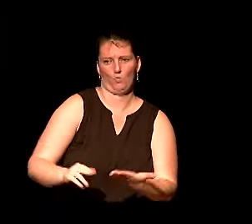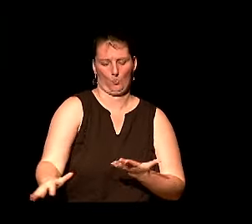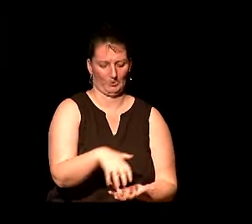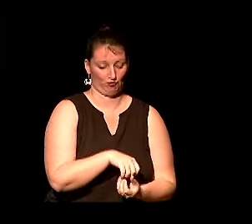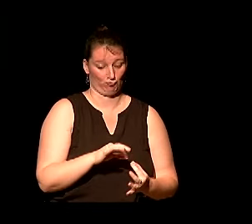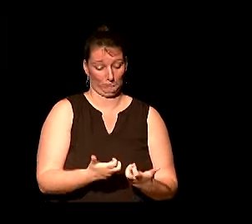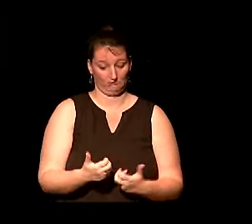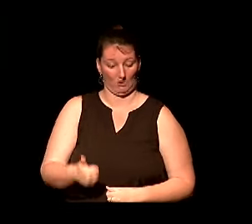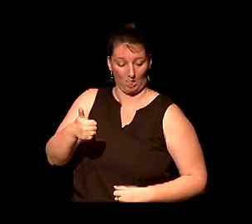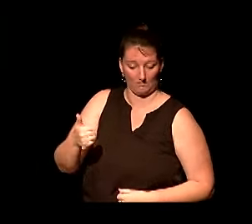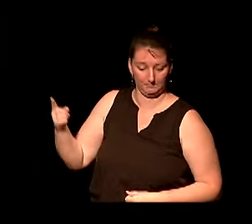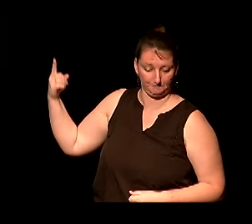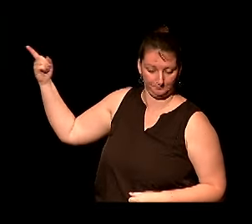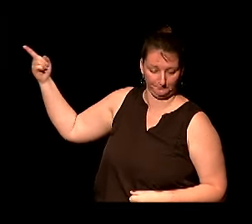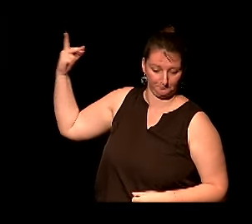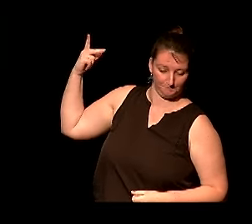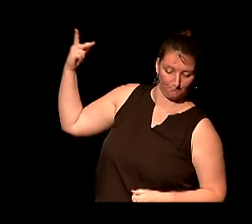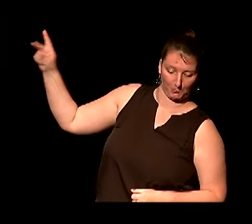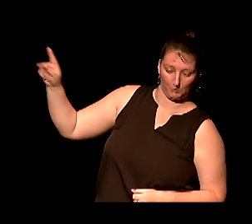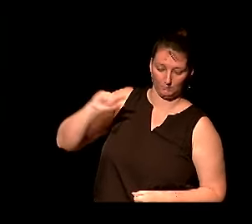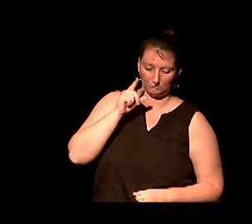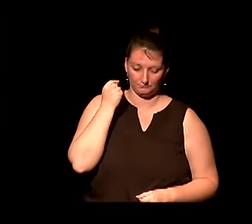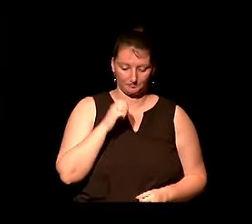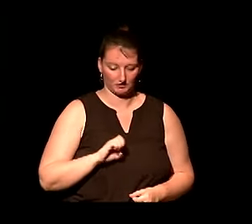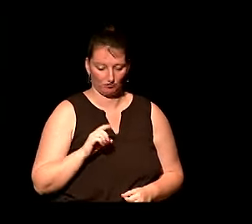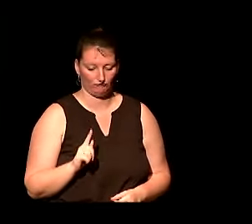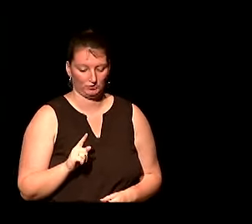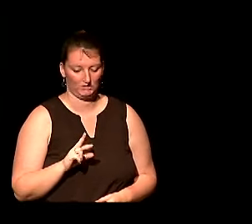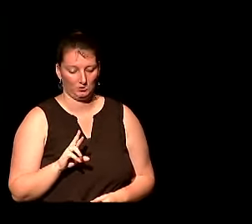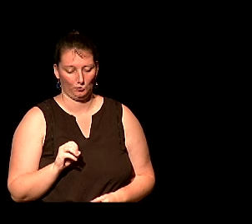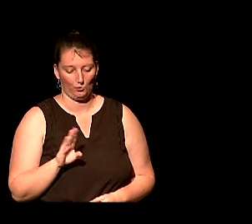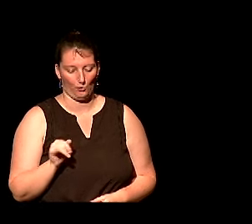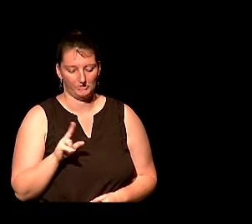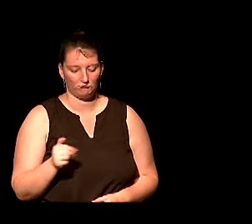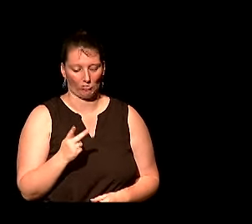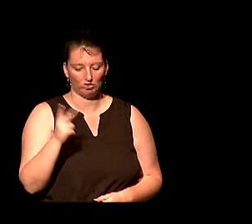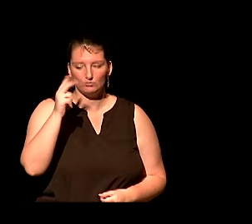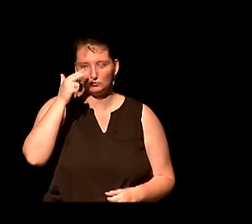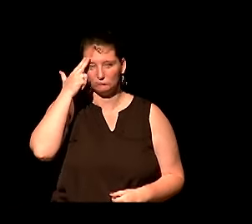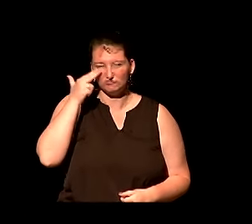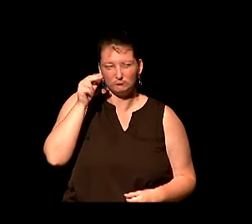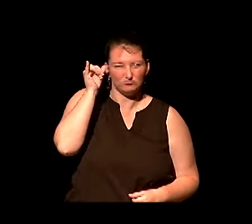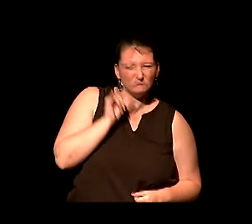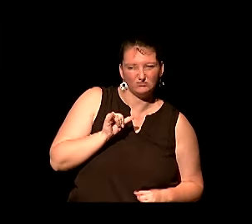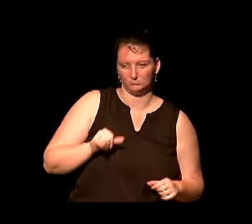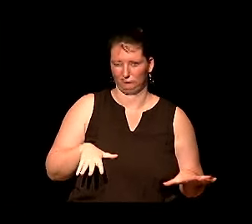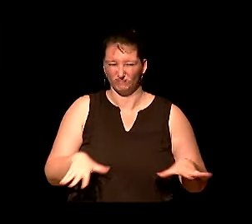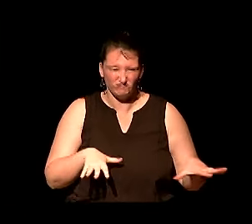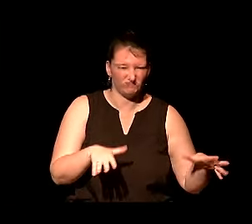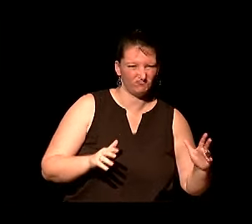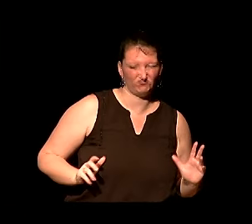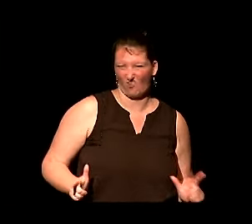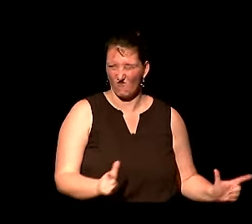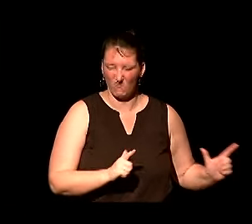collection, celle d'Edward J. Robinson, hein, un acteur notamment célèbre pour les films de gangsters qu'il a pu tourner et qui